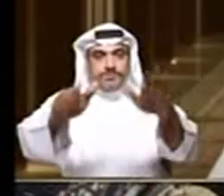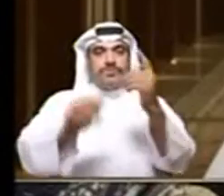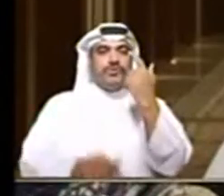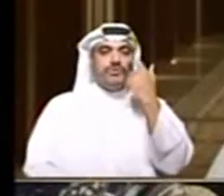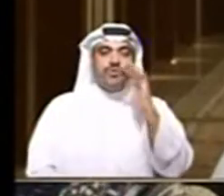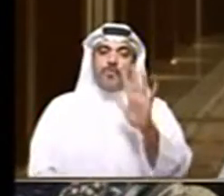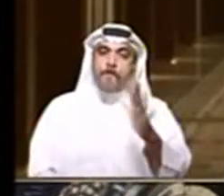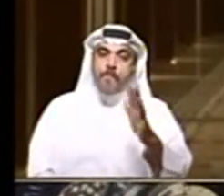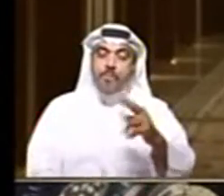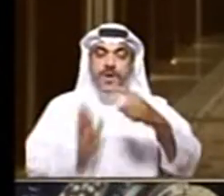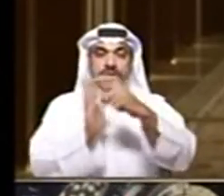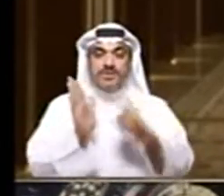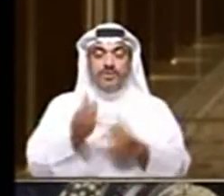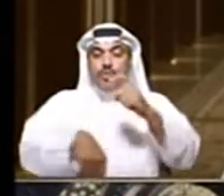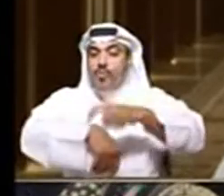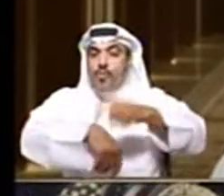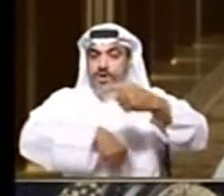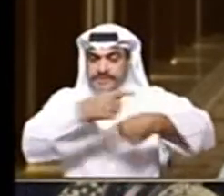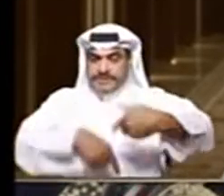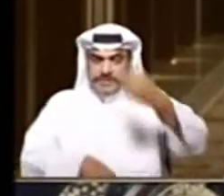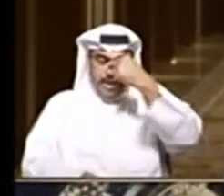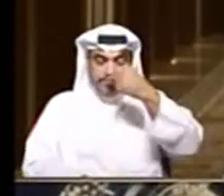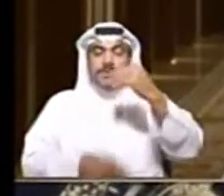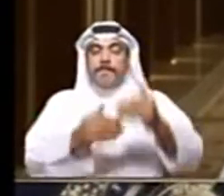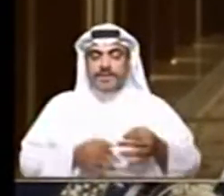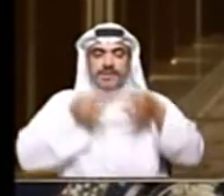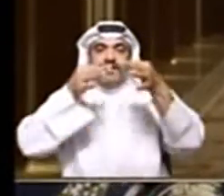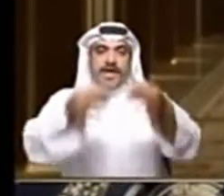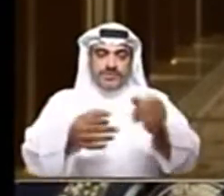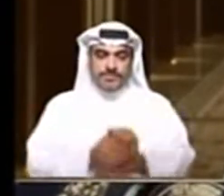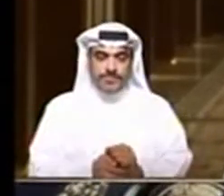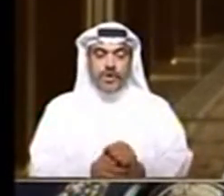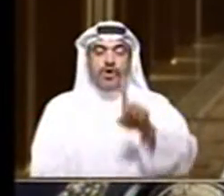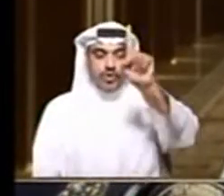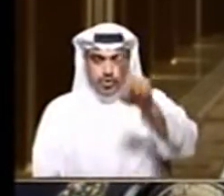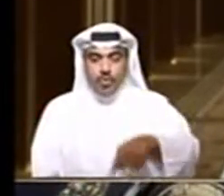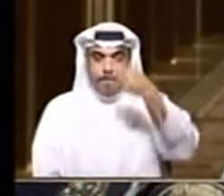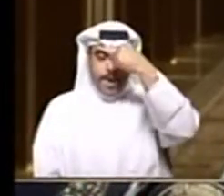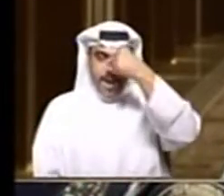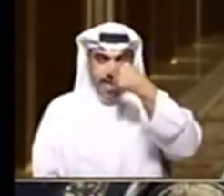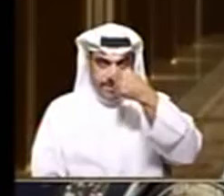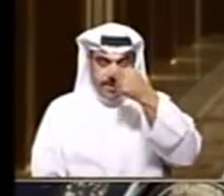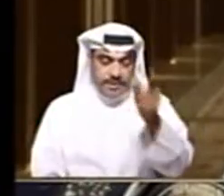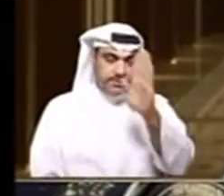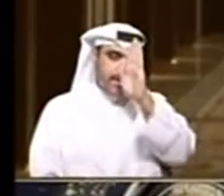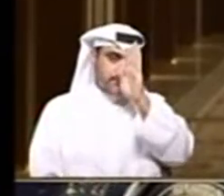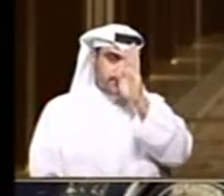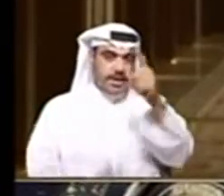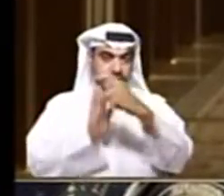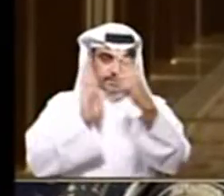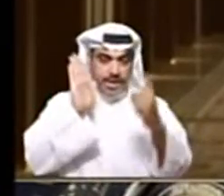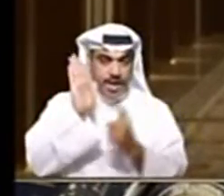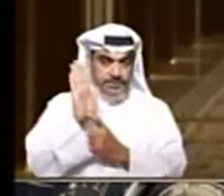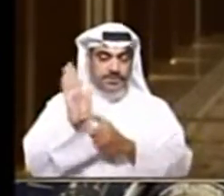أو اللي يمكن ما نلحق نخلصها يوم الأثنين، لكن يوم الأثنين القوانين اللي ستكون